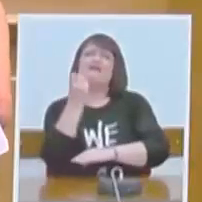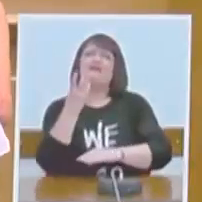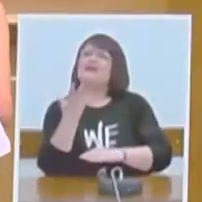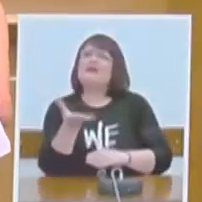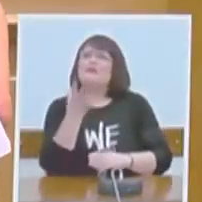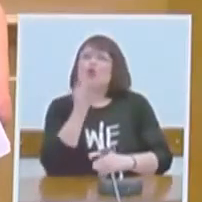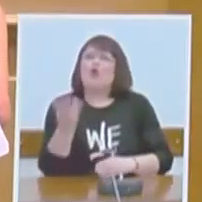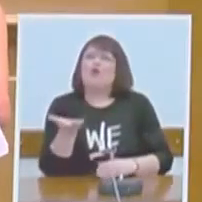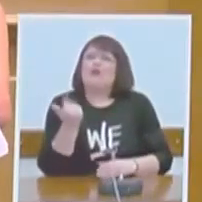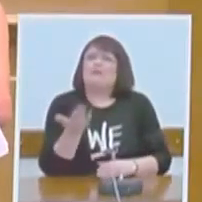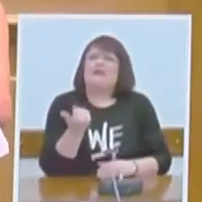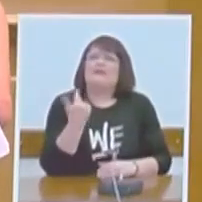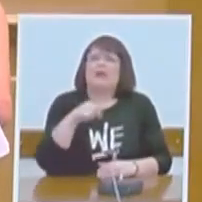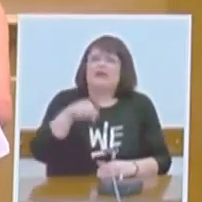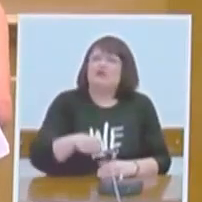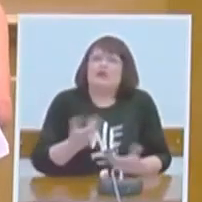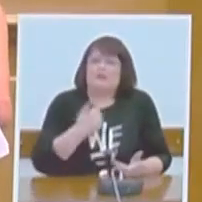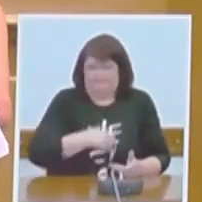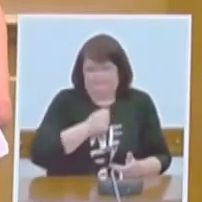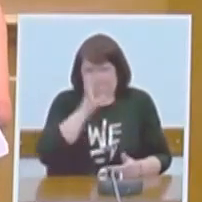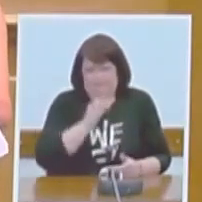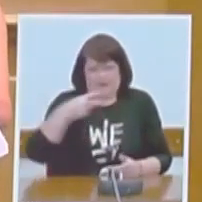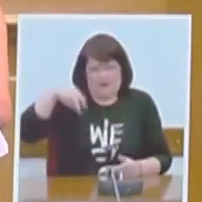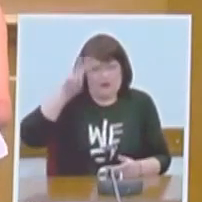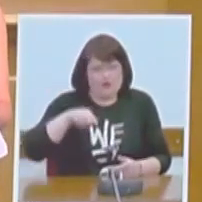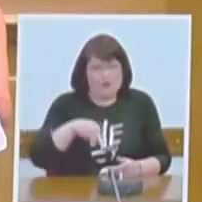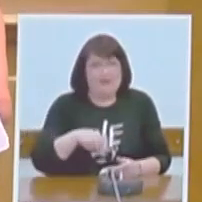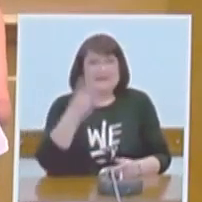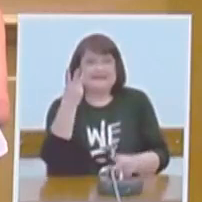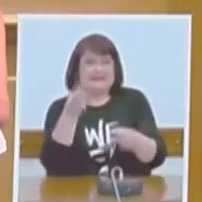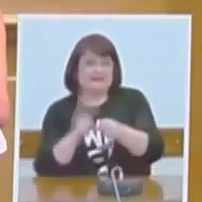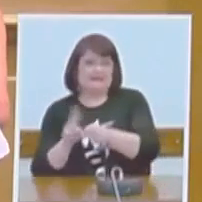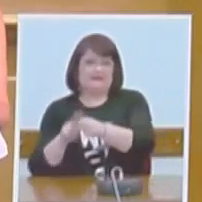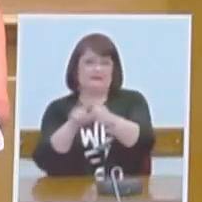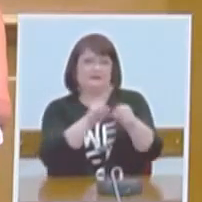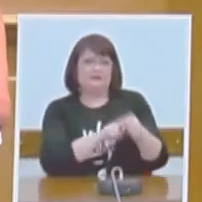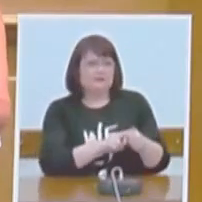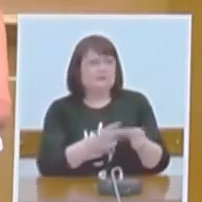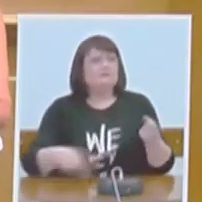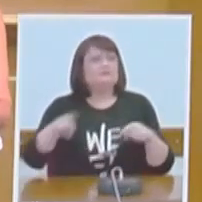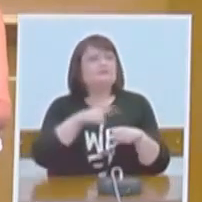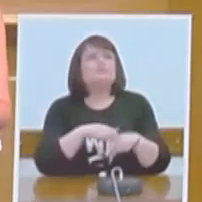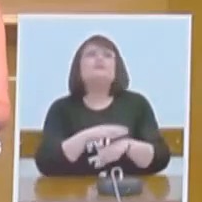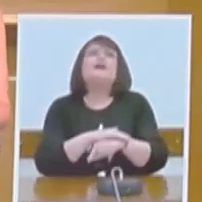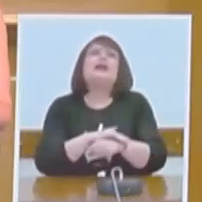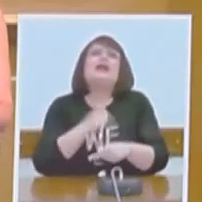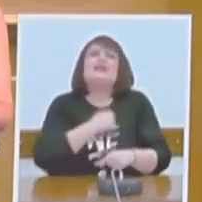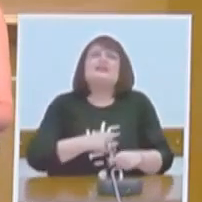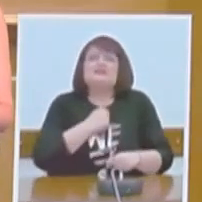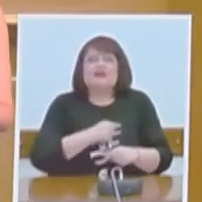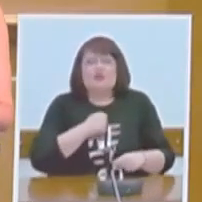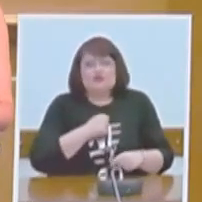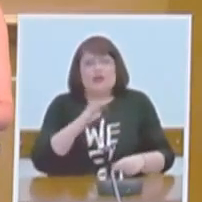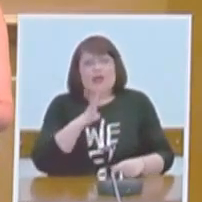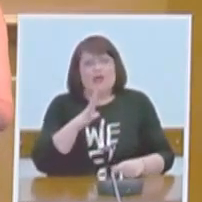Σε εξέλιξη είναι, κυρίες και κύριοι, η συζήτηση επί των προγραμματικών δηλώσεων της κυβέρνησης στη Βουλή. Αυτή την ώρα, στο βήμα, είναι ο πρόεδρος της κοινοβουλευτικής ομάδας